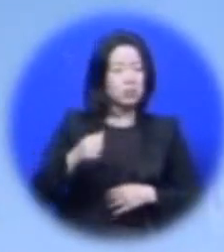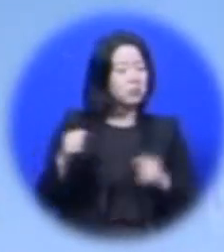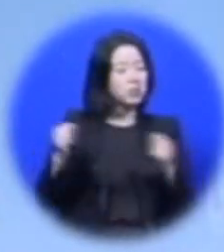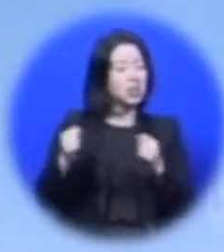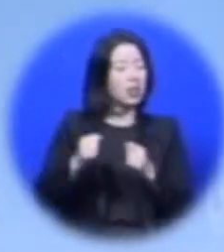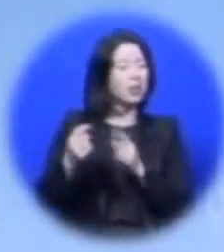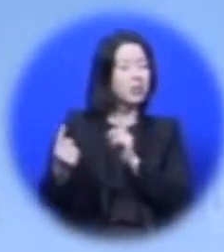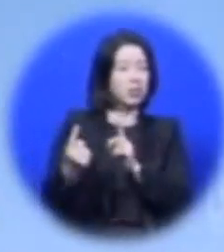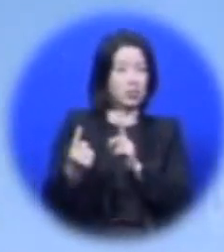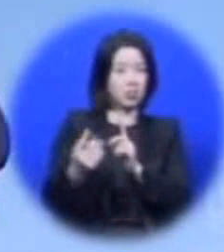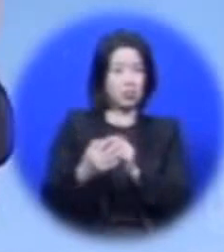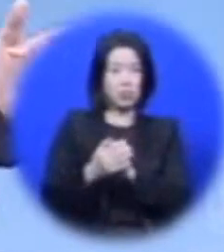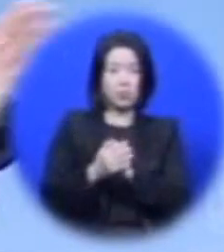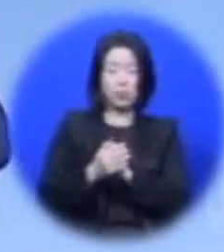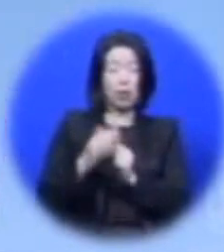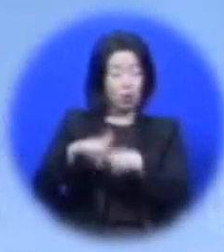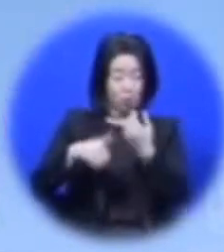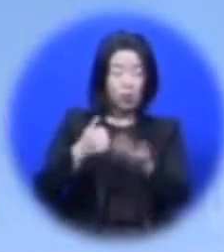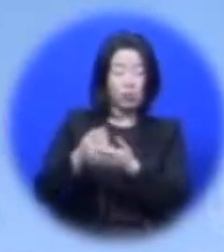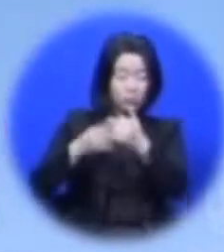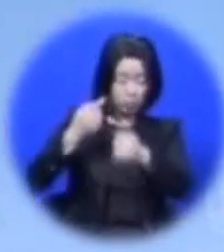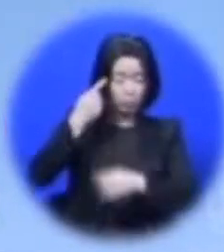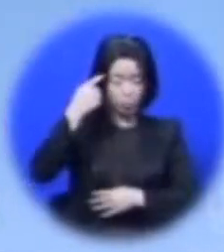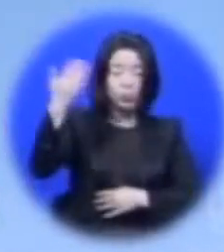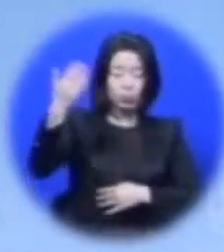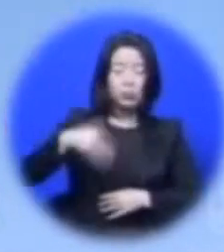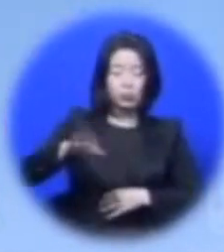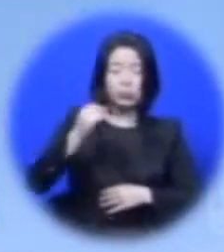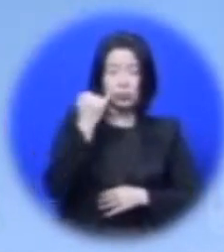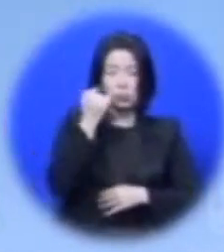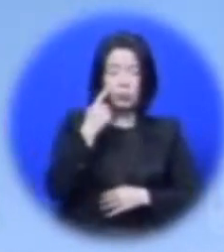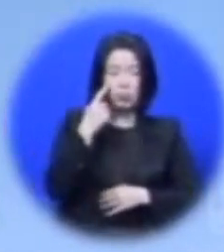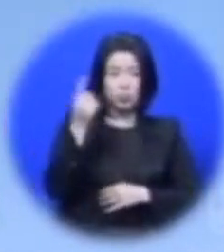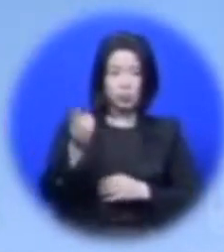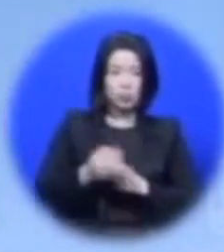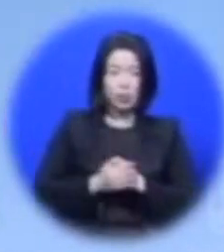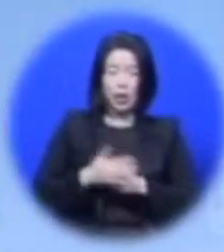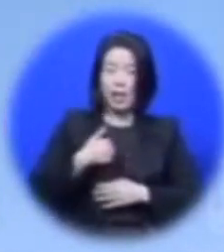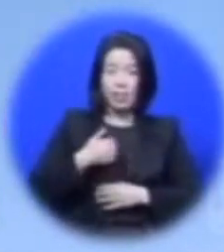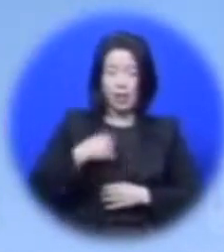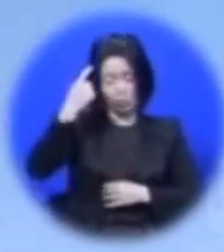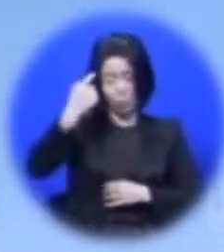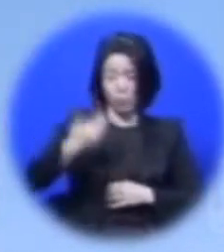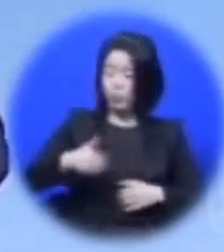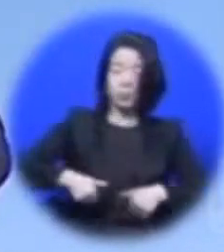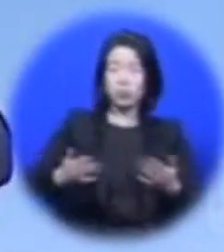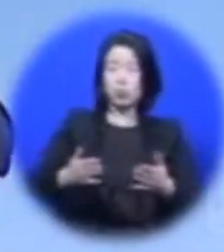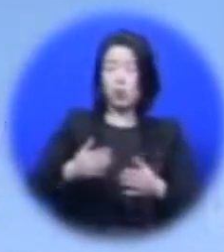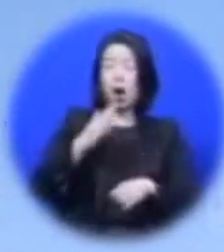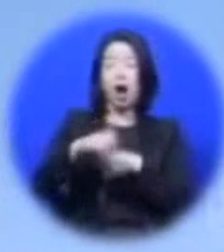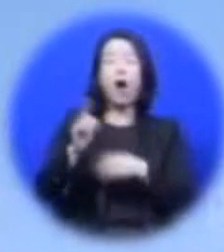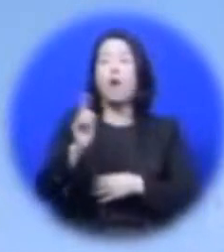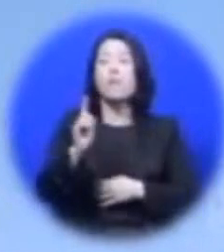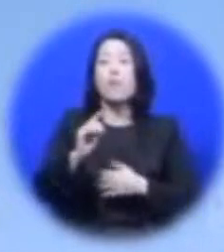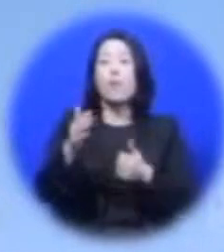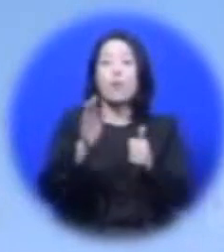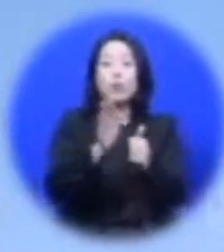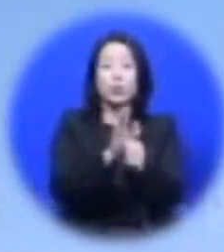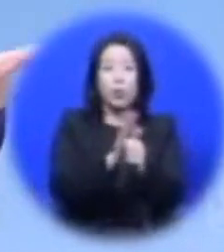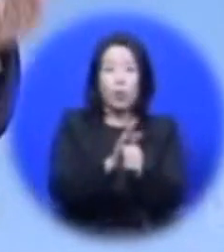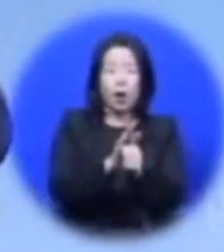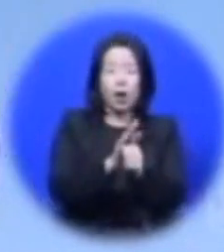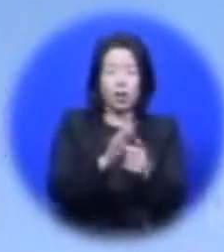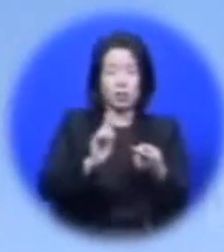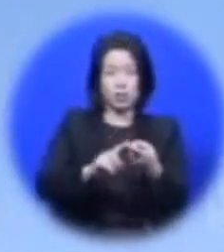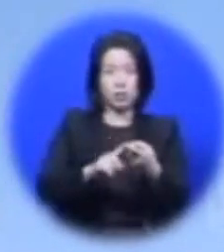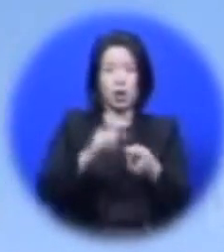대했습니다. 하나님에게 물어보시면 되잖아요. 저에게 물어볼 필요가 뭐 있어요? 뭘 도와줄지